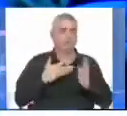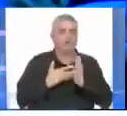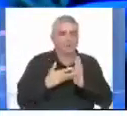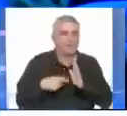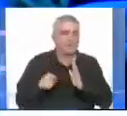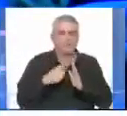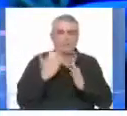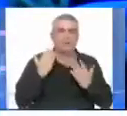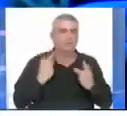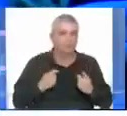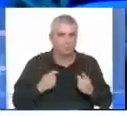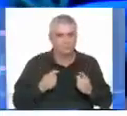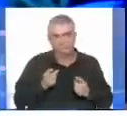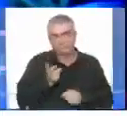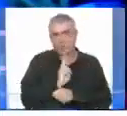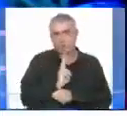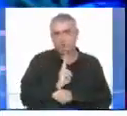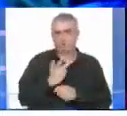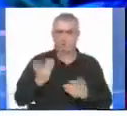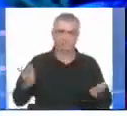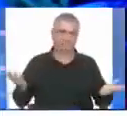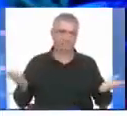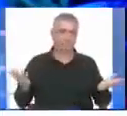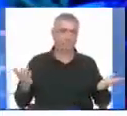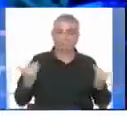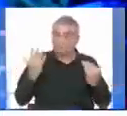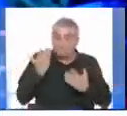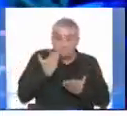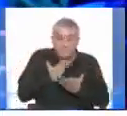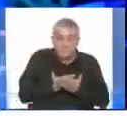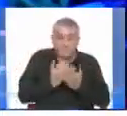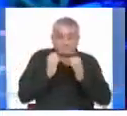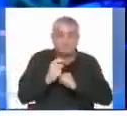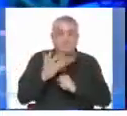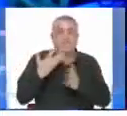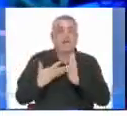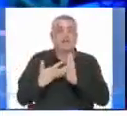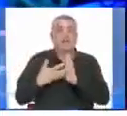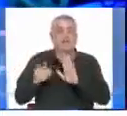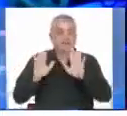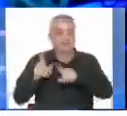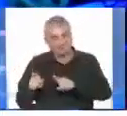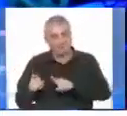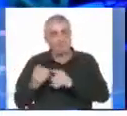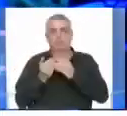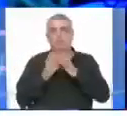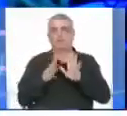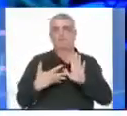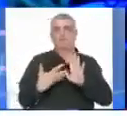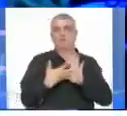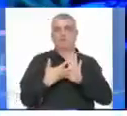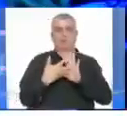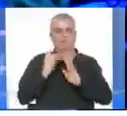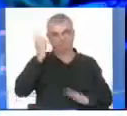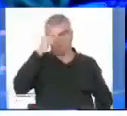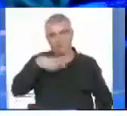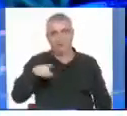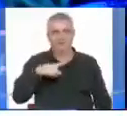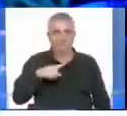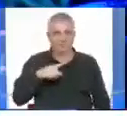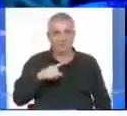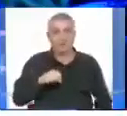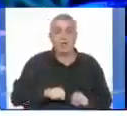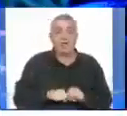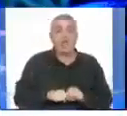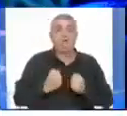התחקירים האלה היו כוזבים. עכשיו, על בסיס התחקירים האלה נפתחו חקירות. צריך להבין,